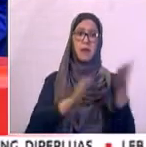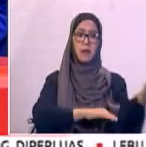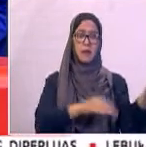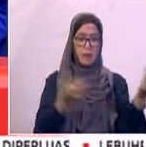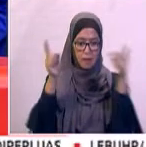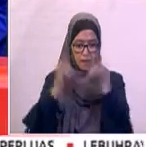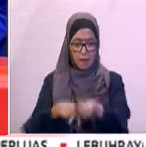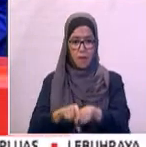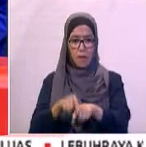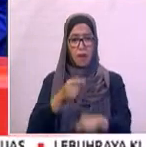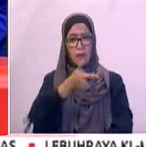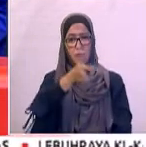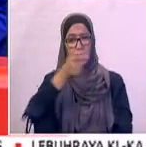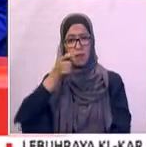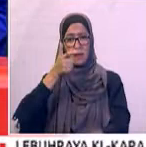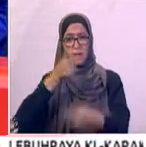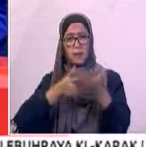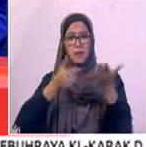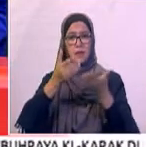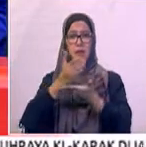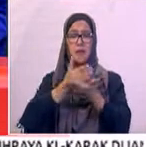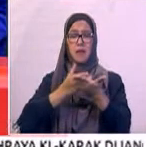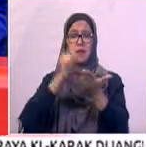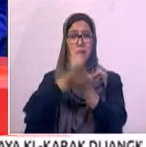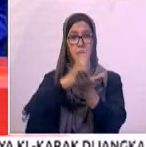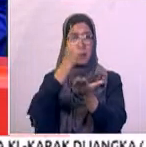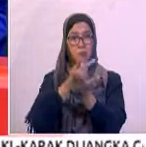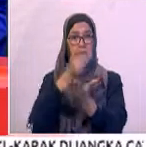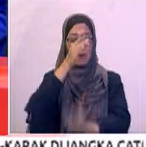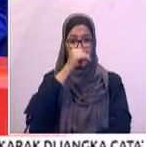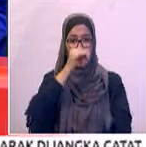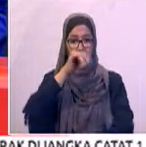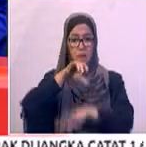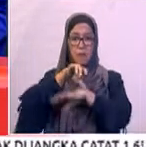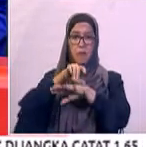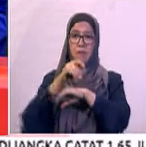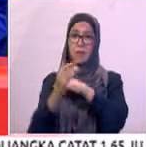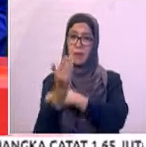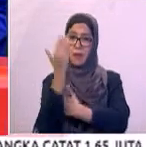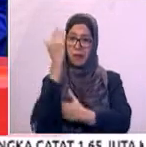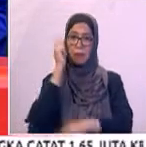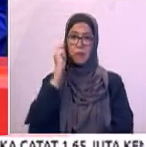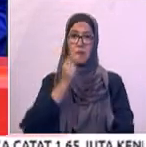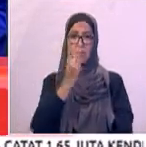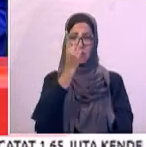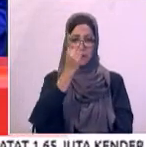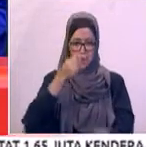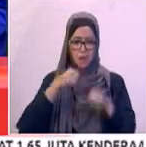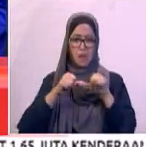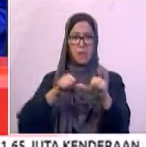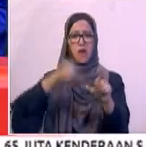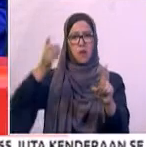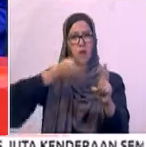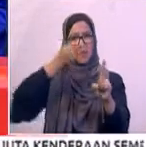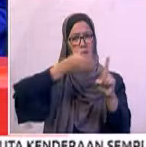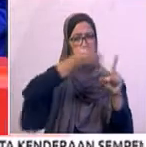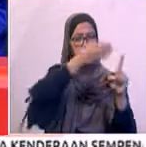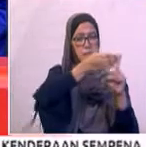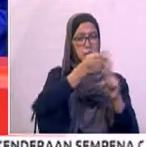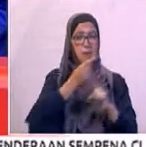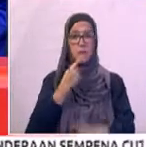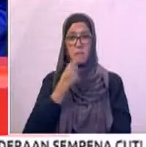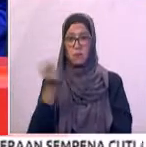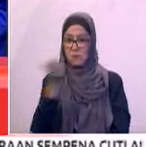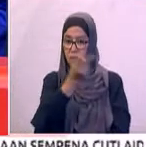polis di Taman Tasik Utama, Air Keruh, Melaka awal pagi tadi. Dua lagi masih diburu. Mereka dipercayai terlibat